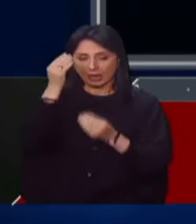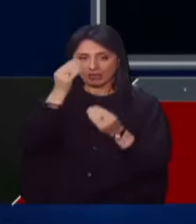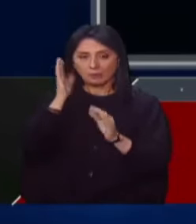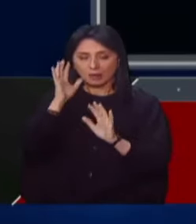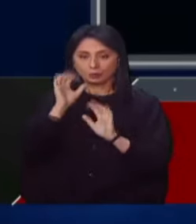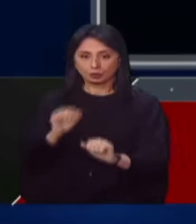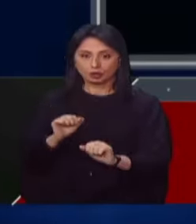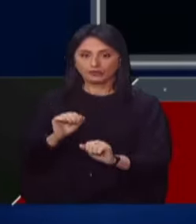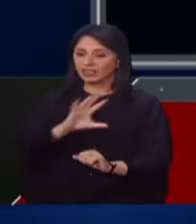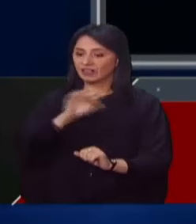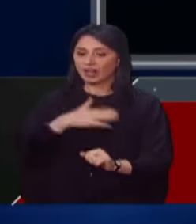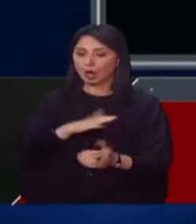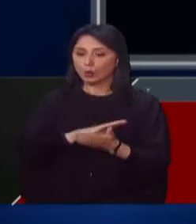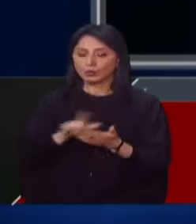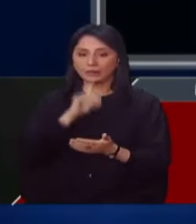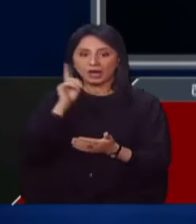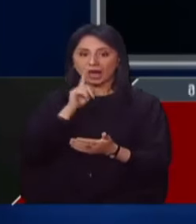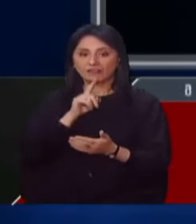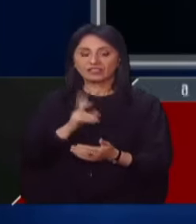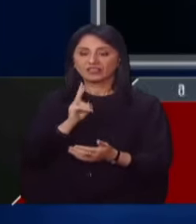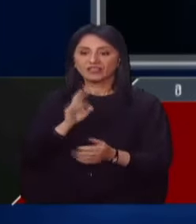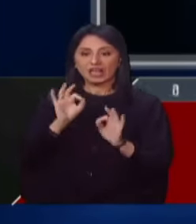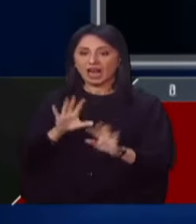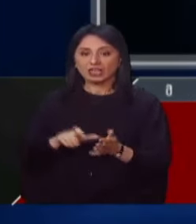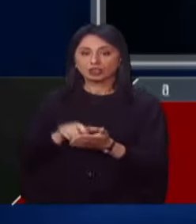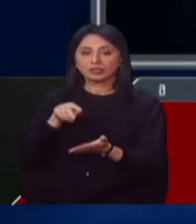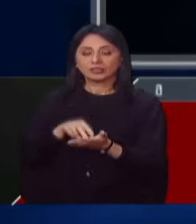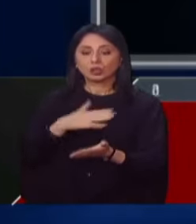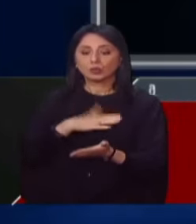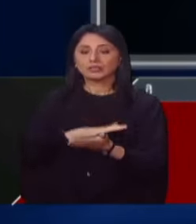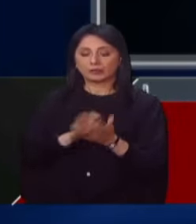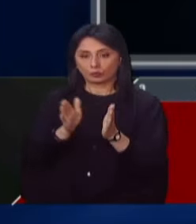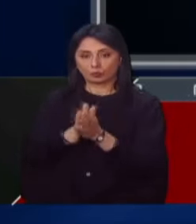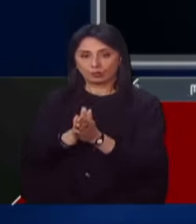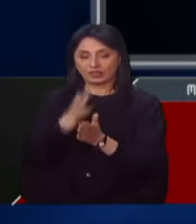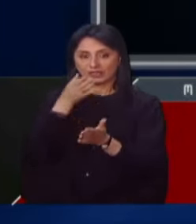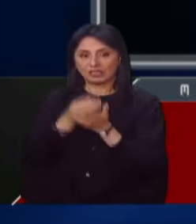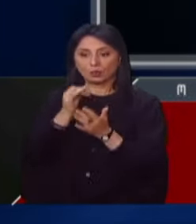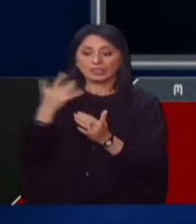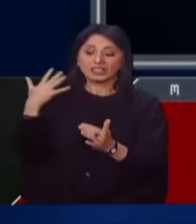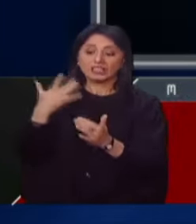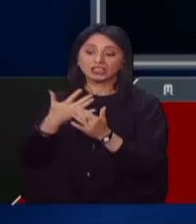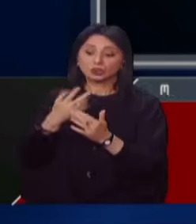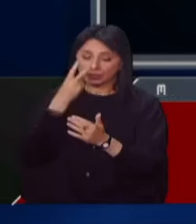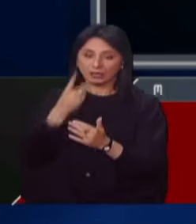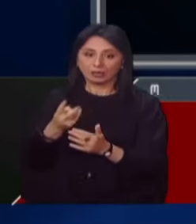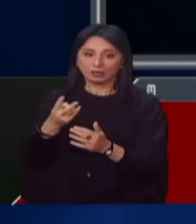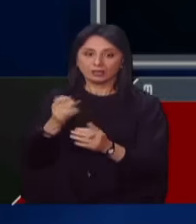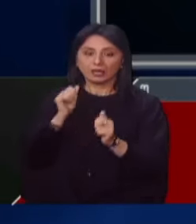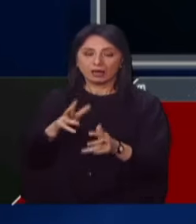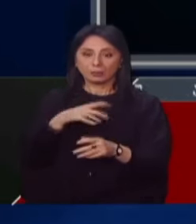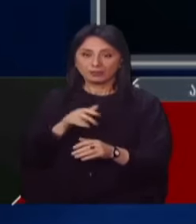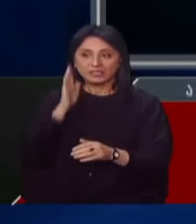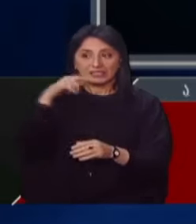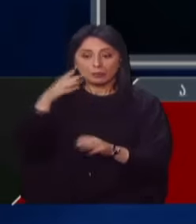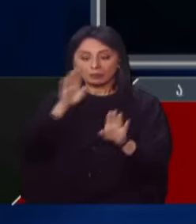უჭერს მხარს. ყველა გულწრფელ ახალგაზრდას კი, რომელიც არასწორ გზას ადგას, გულწრფელად ვთხოვ საკუთარ წარსულ ნაბიჯებს კრიტიკულად შეხედონ, რომ